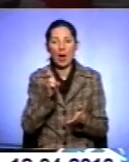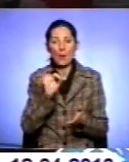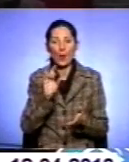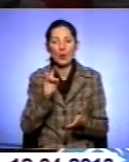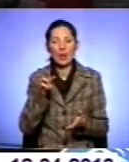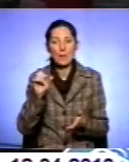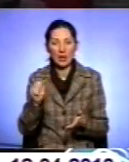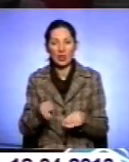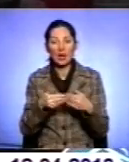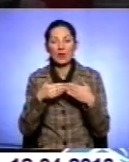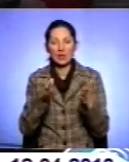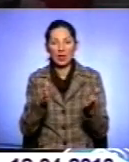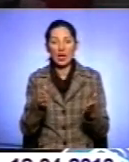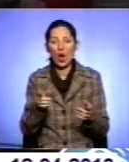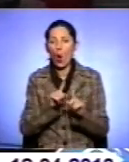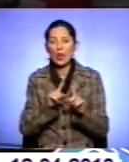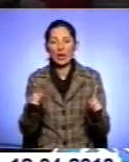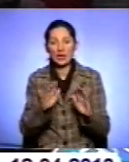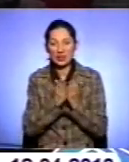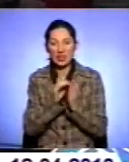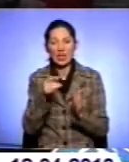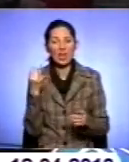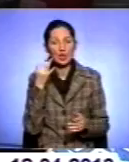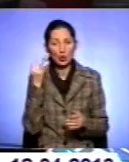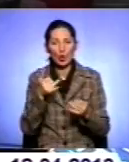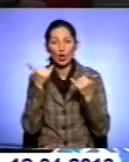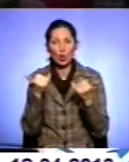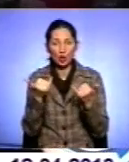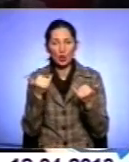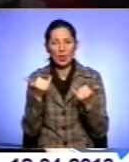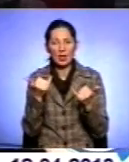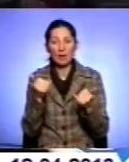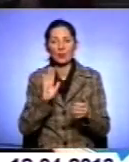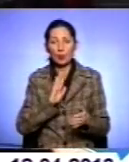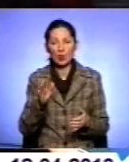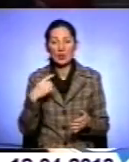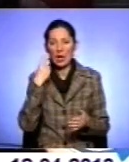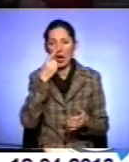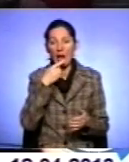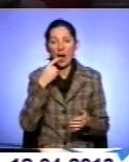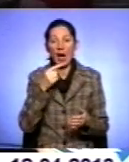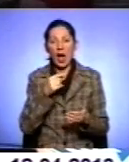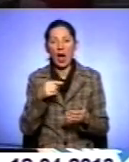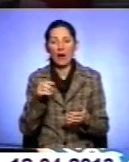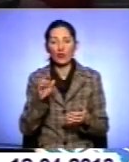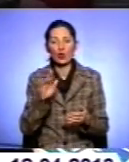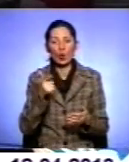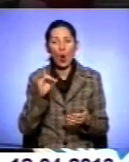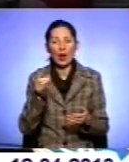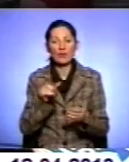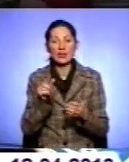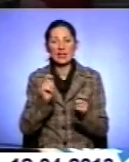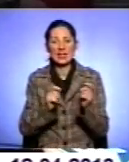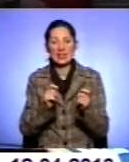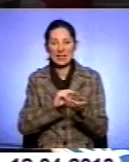розкриє унікальність книги, її історію та сьогодення. Відбудеться автограф-сесія з молодою,